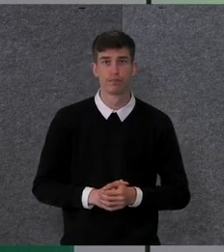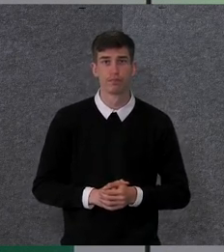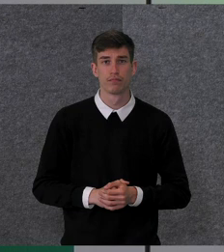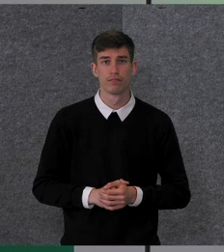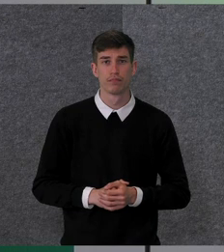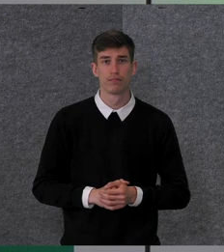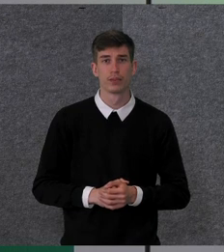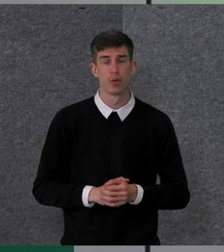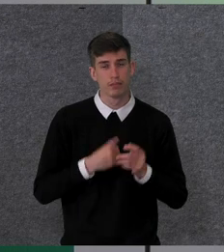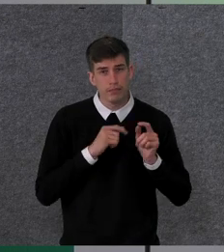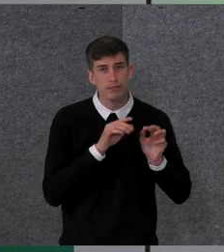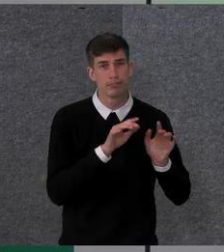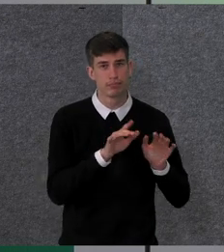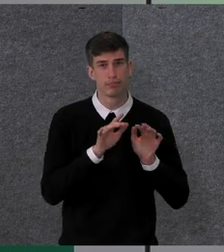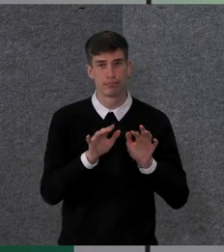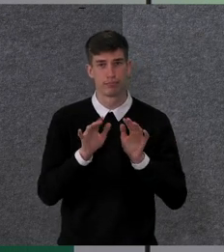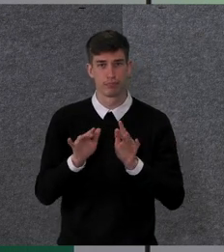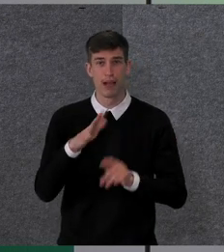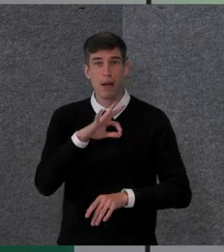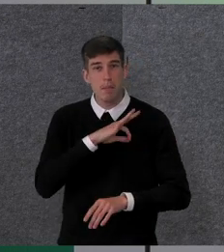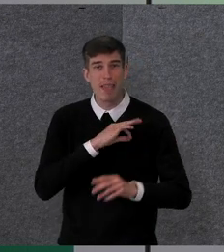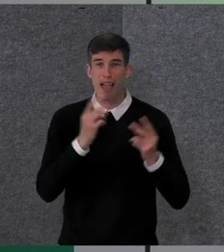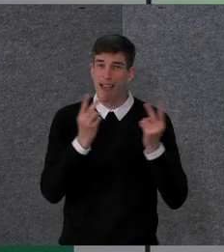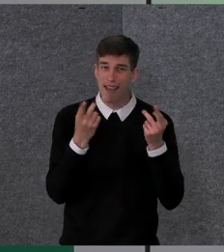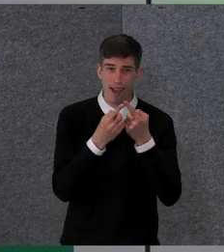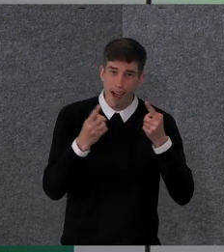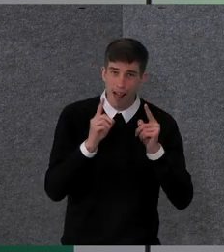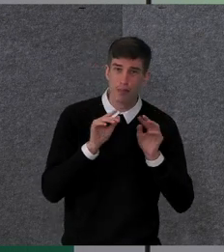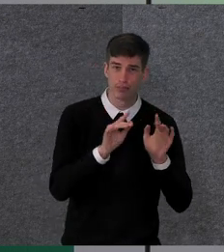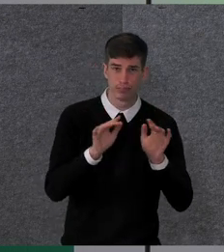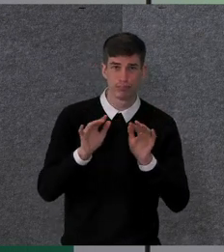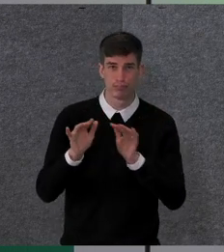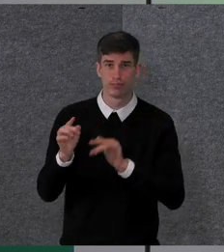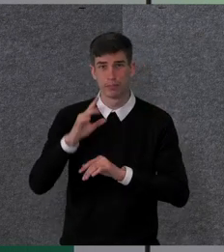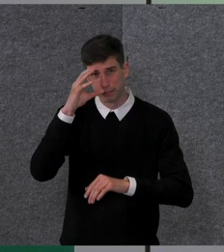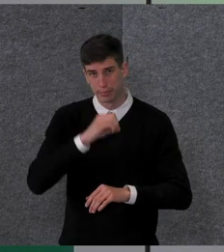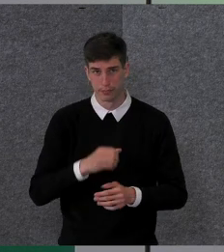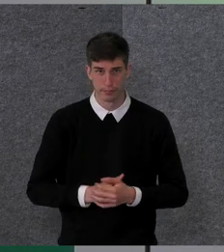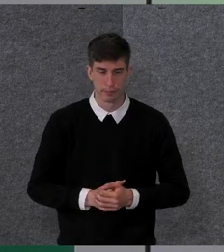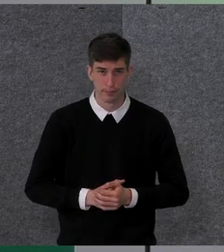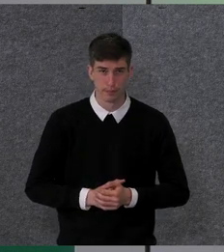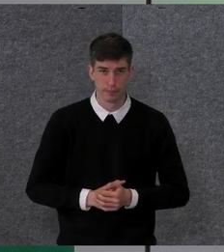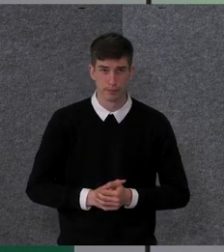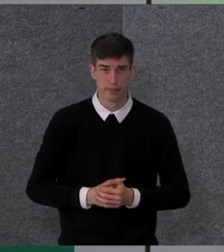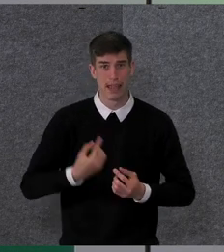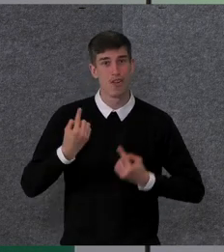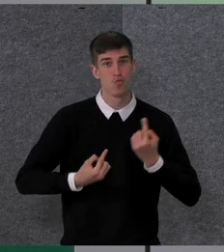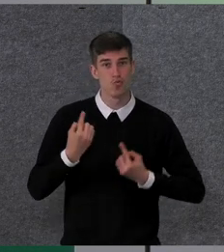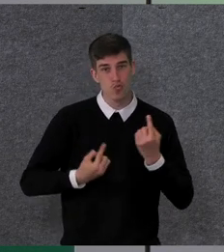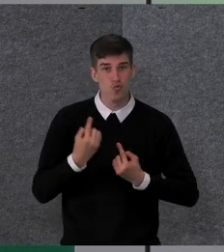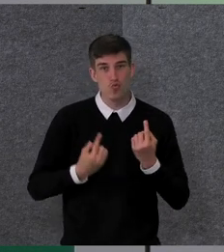leisten, auch in Zukunft auf andere Parteien, dies kompromissbereit, aber ohne unsere grüne DNA zu